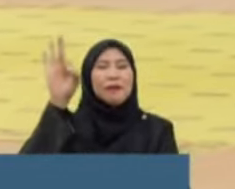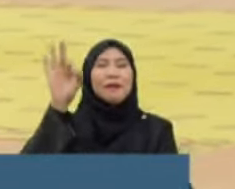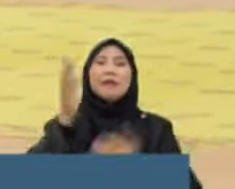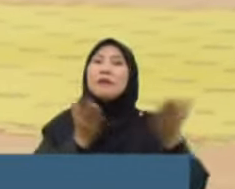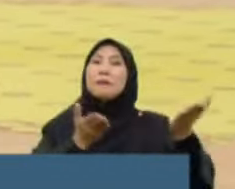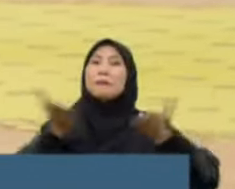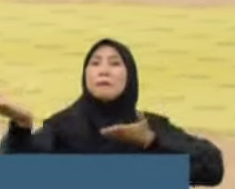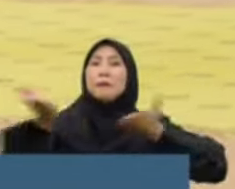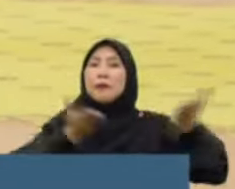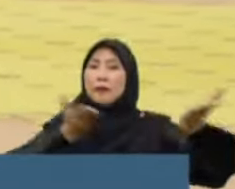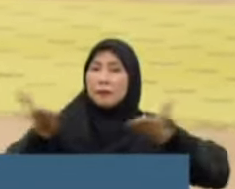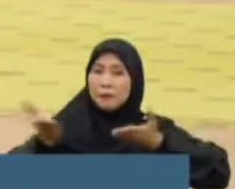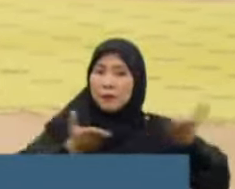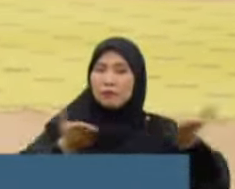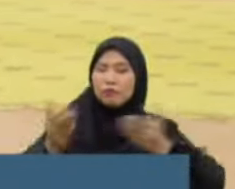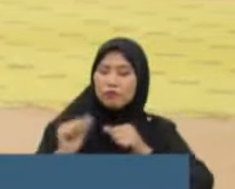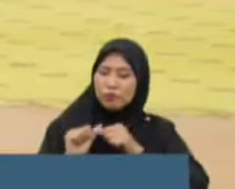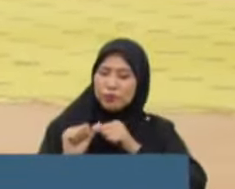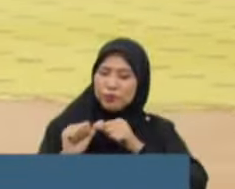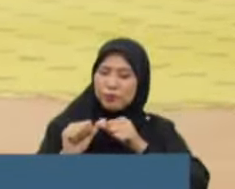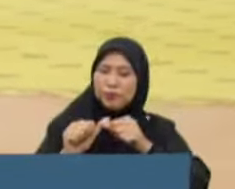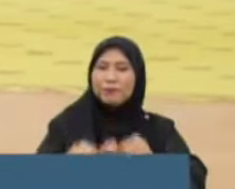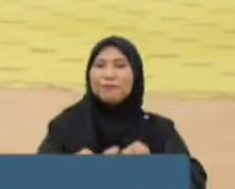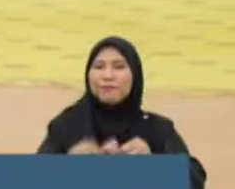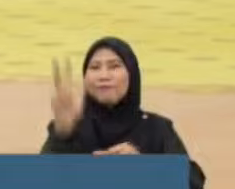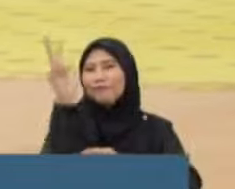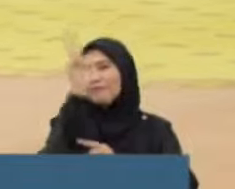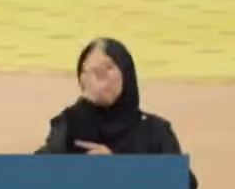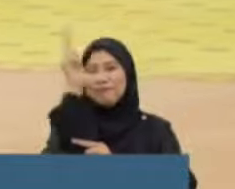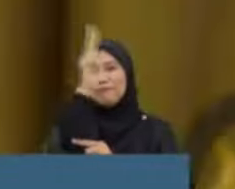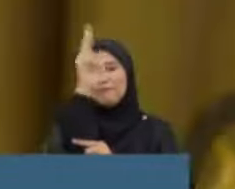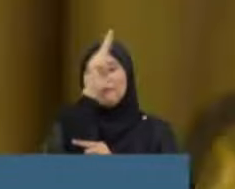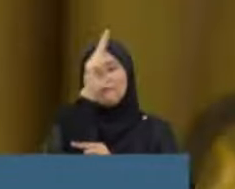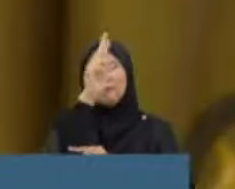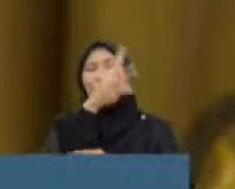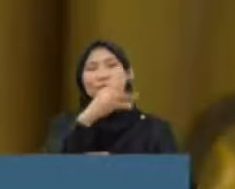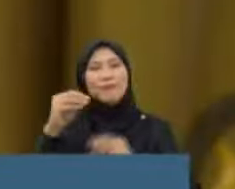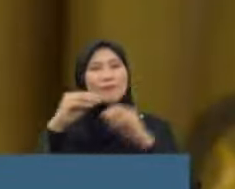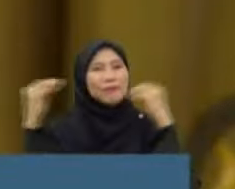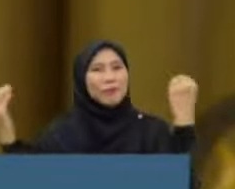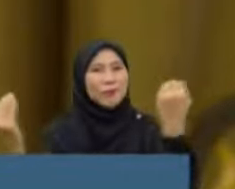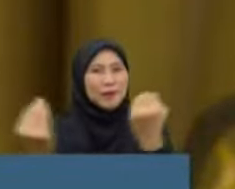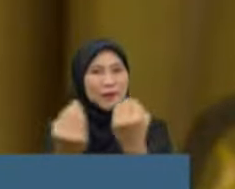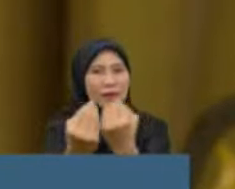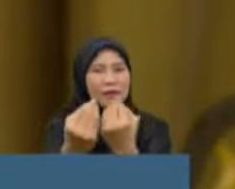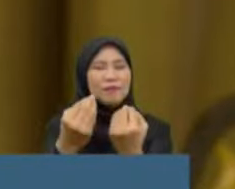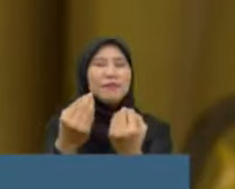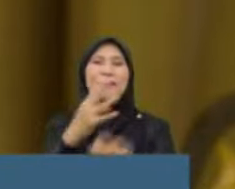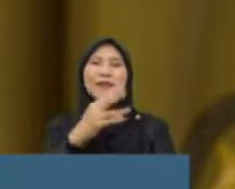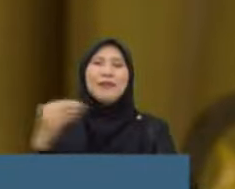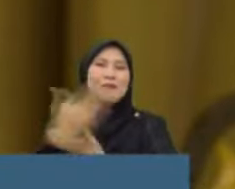dan berjasa pada kerajaan dan masyarakat dan negara.